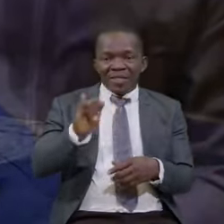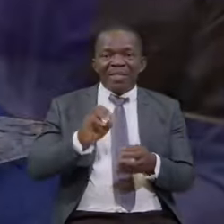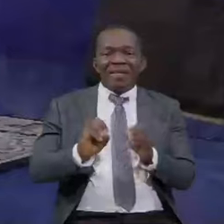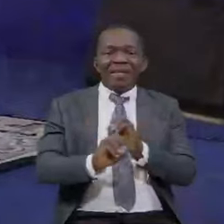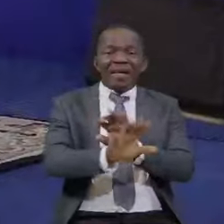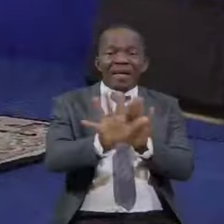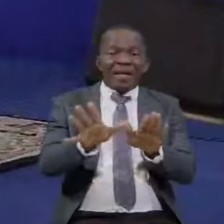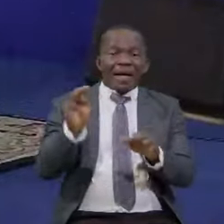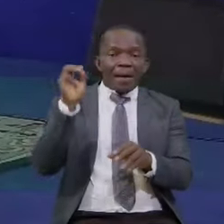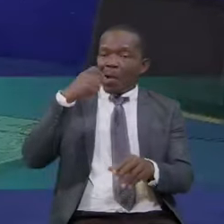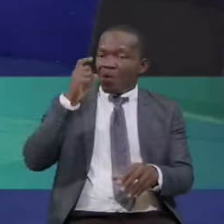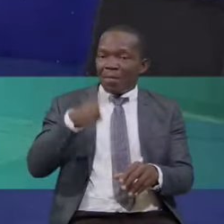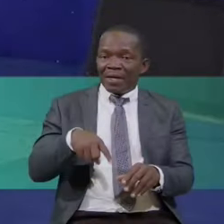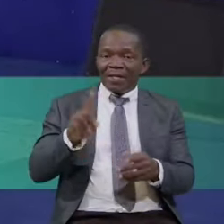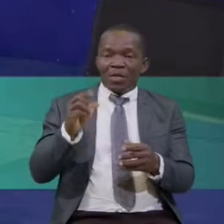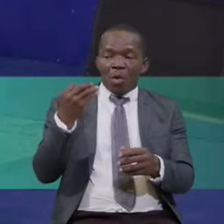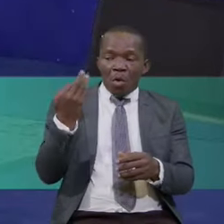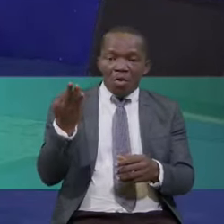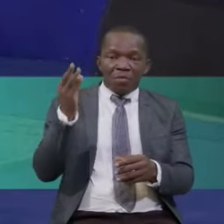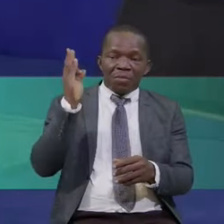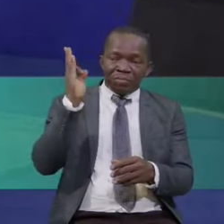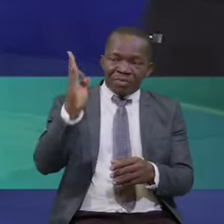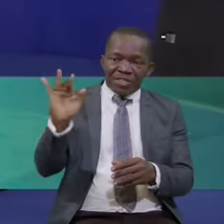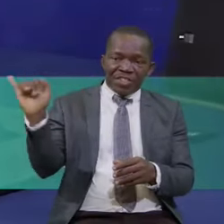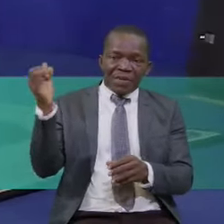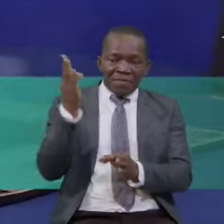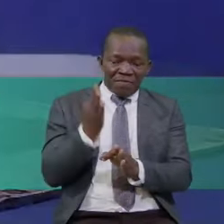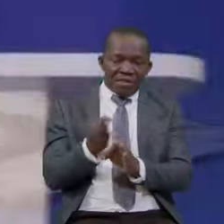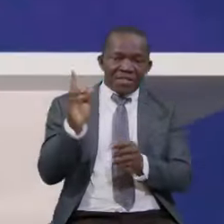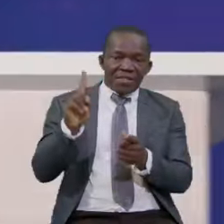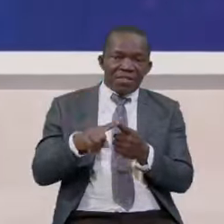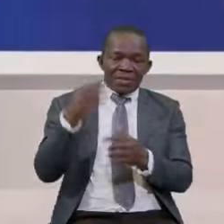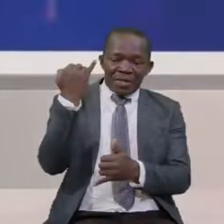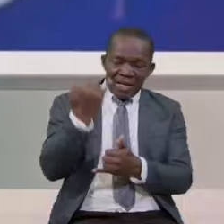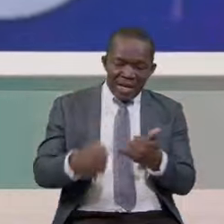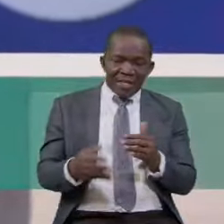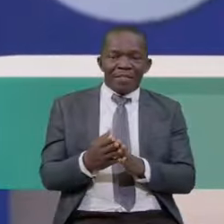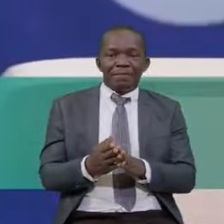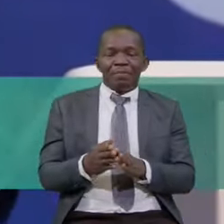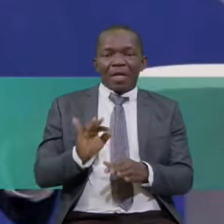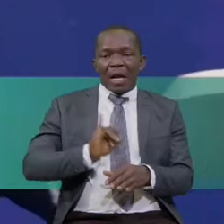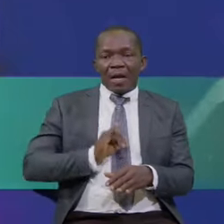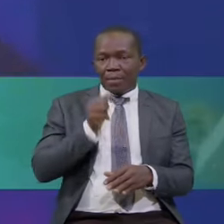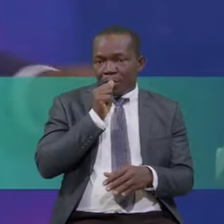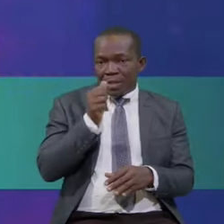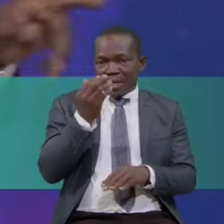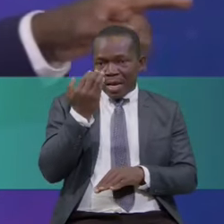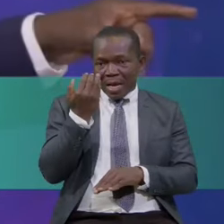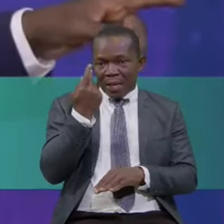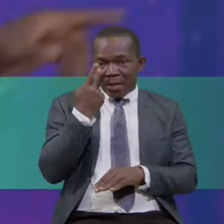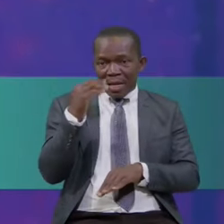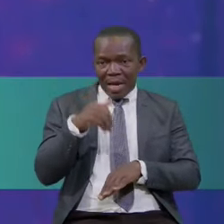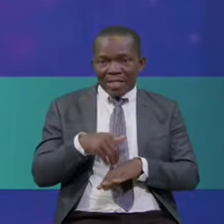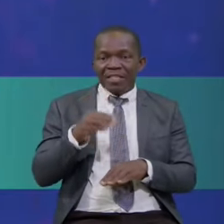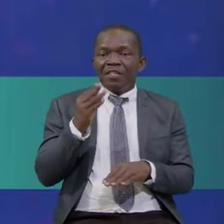explicite du ministère de la foi jusqu'à la fin je vais considérer Hébreux au chapitre 10 nous lisons à partir du verset